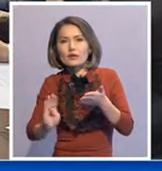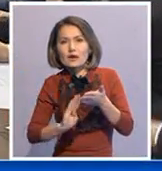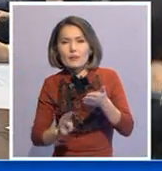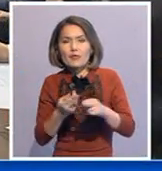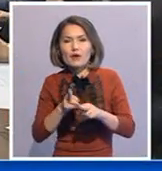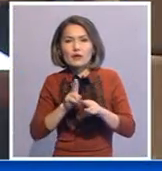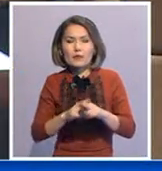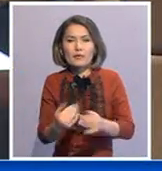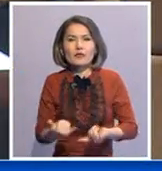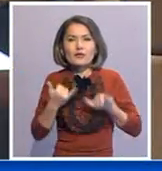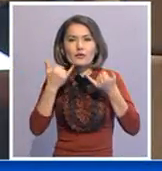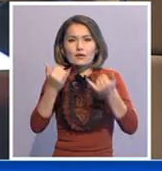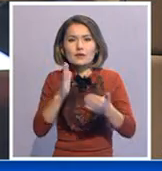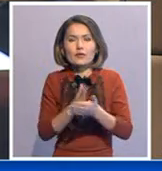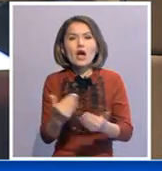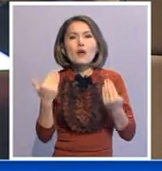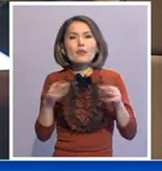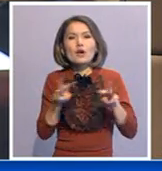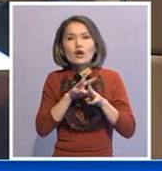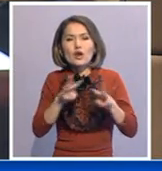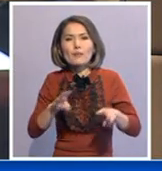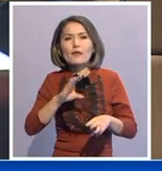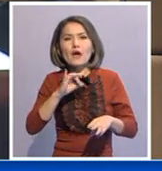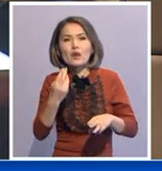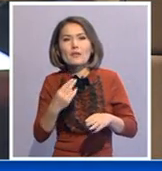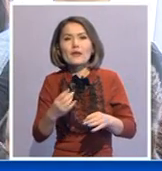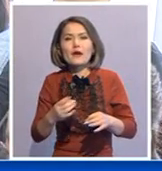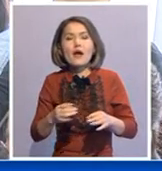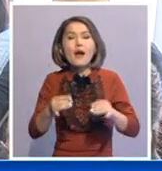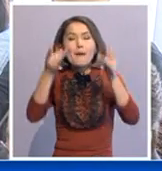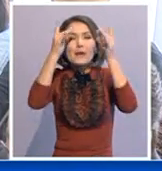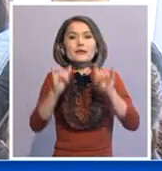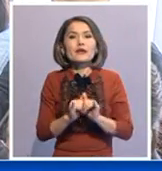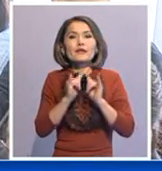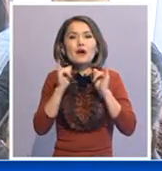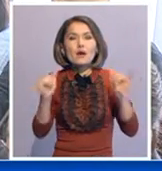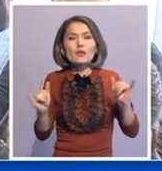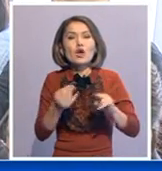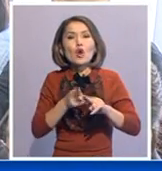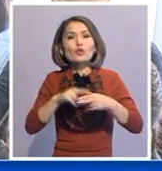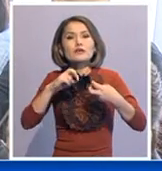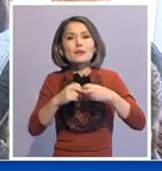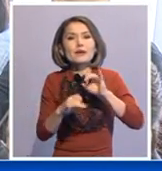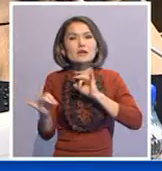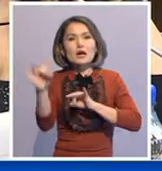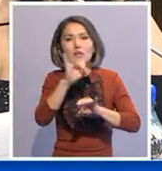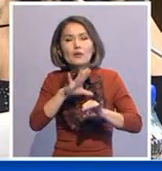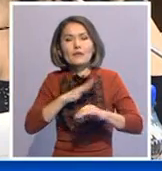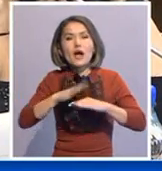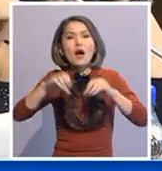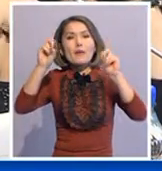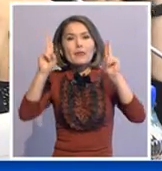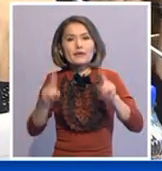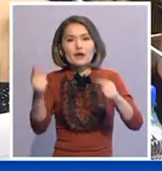депутаты Алдан Смайыл. Бүгін мәжілістің әлеуметтік мәдени даму комитетінің көшпелі отырысында осы мәселе жан-жақты талқыланды.